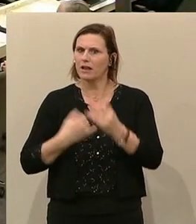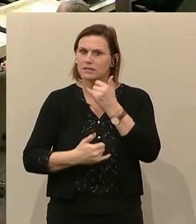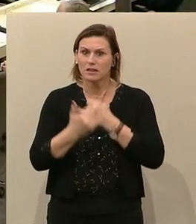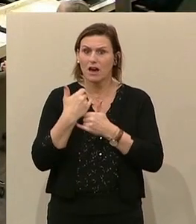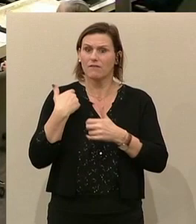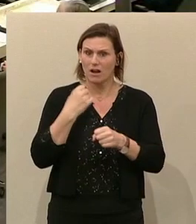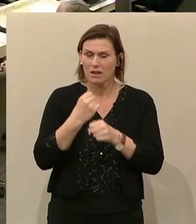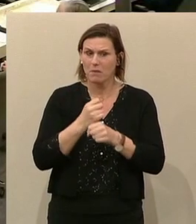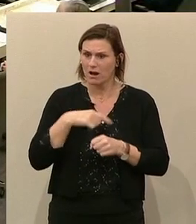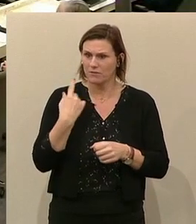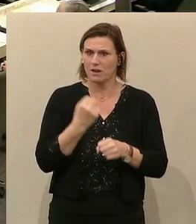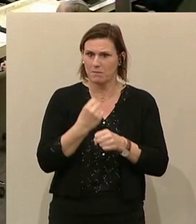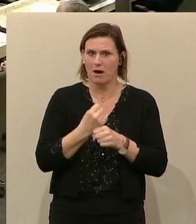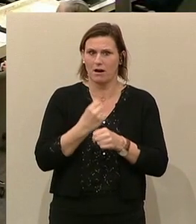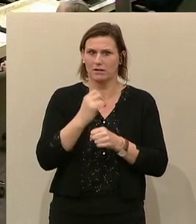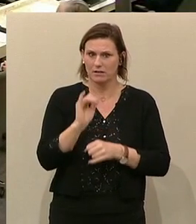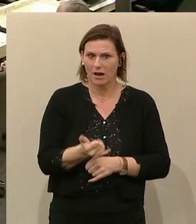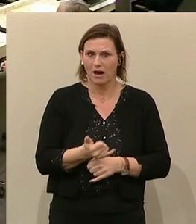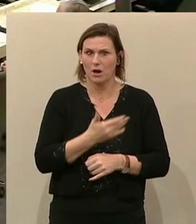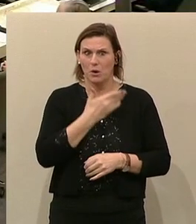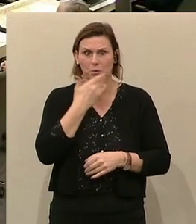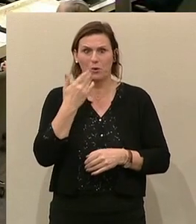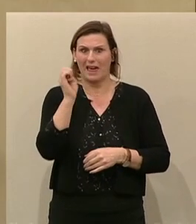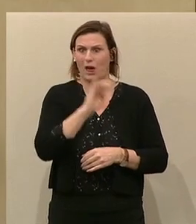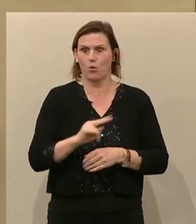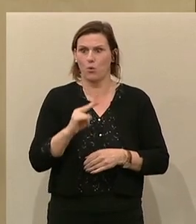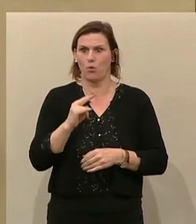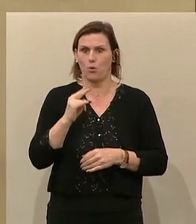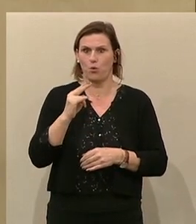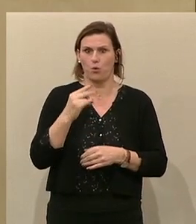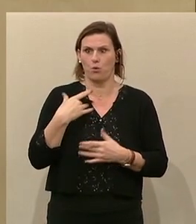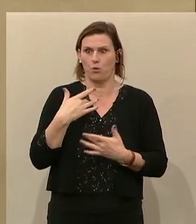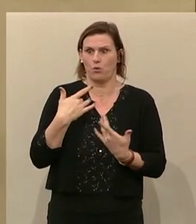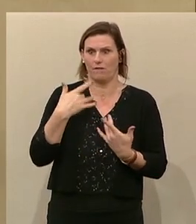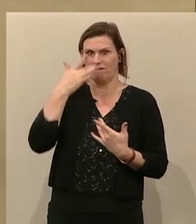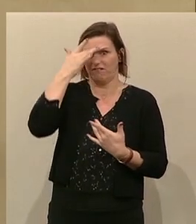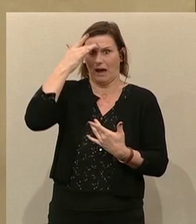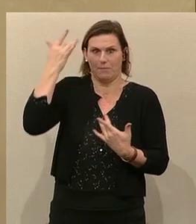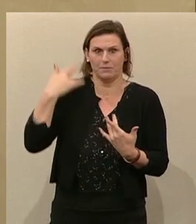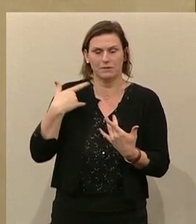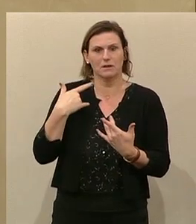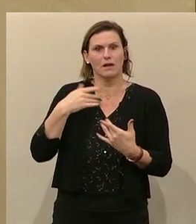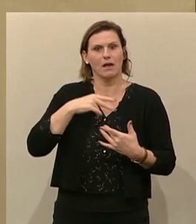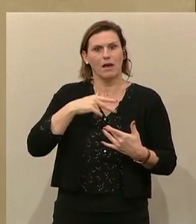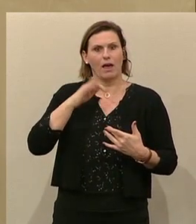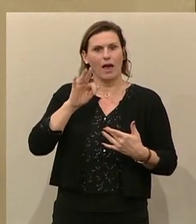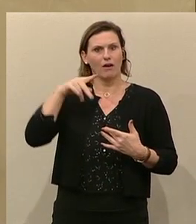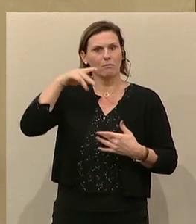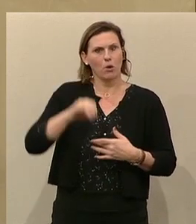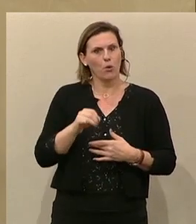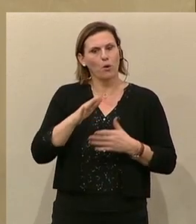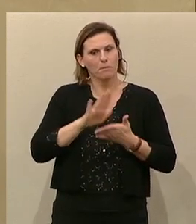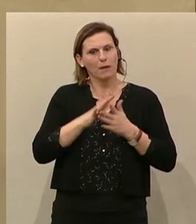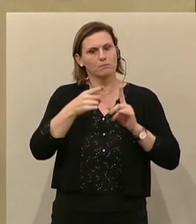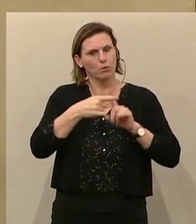Jahren gemacht, ohne dabei gleich auch als EU-feindlich abgestempelt zu werden. Die FPÖ stand und wird auch immer positiv gegenüber der